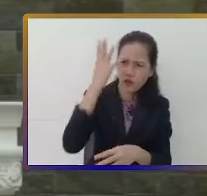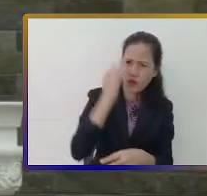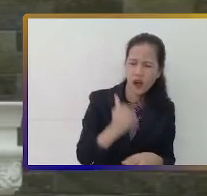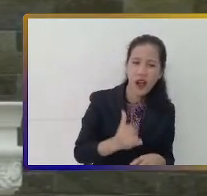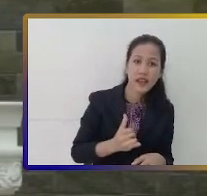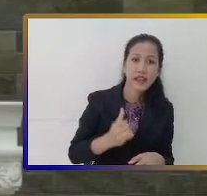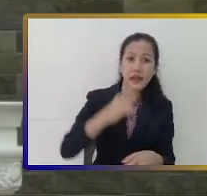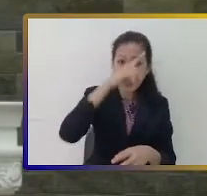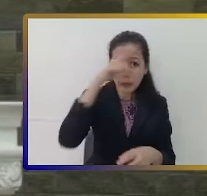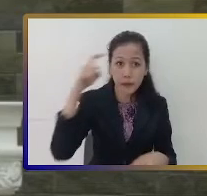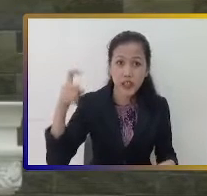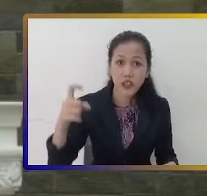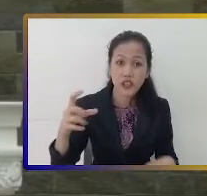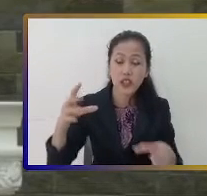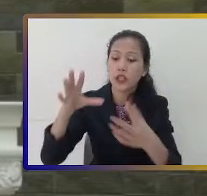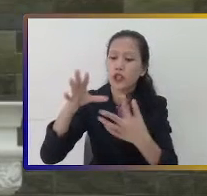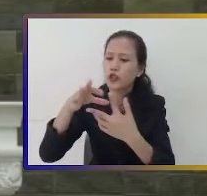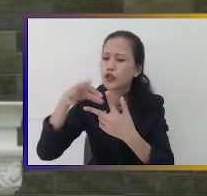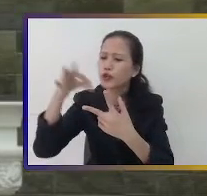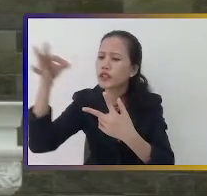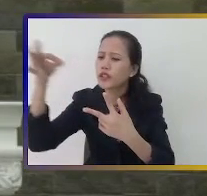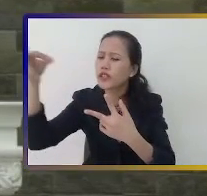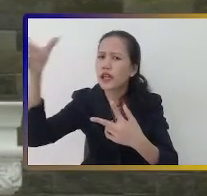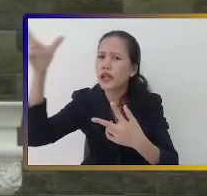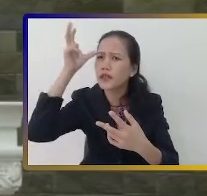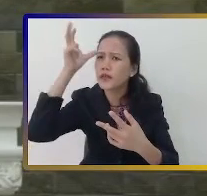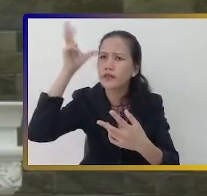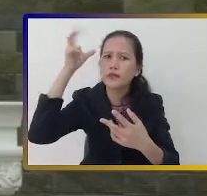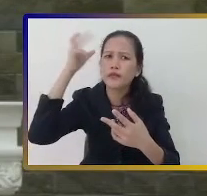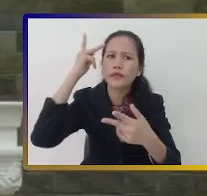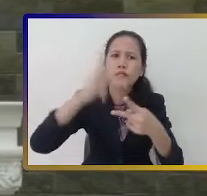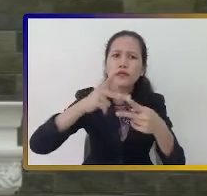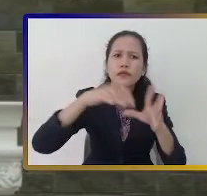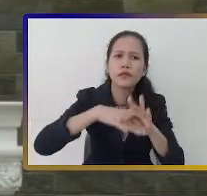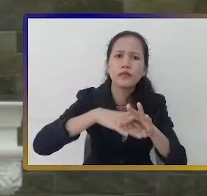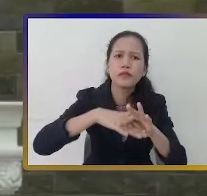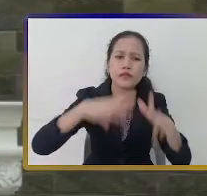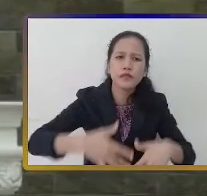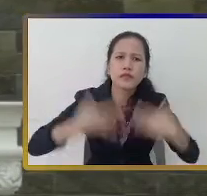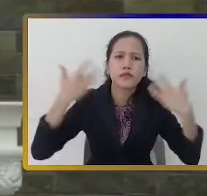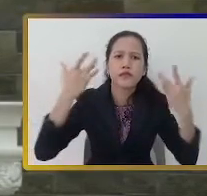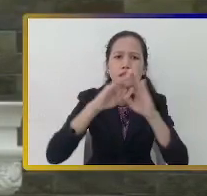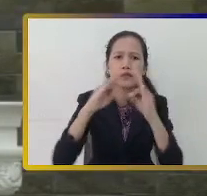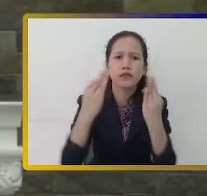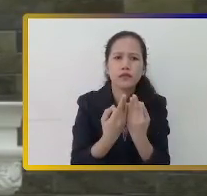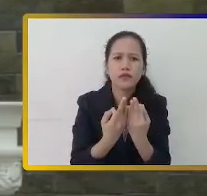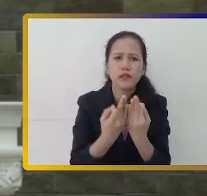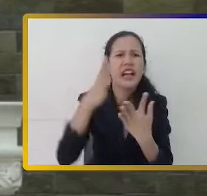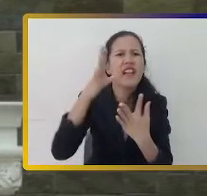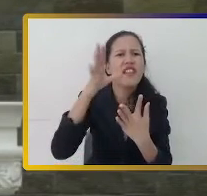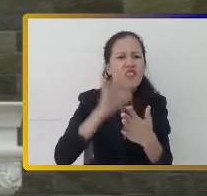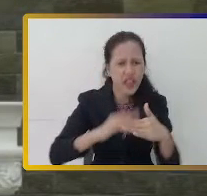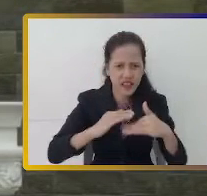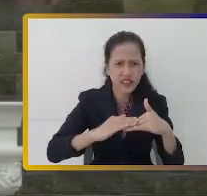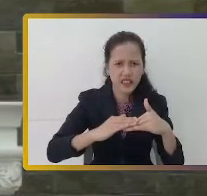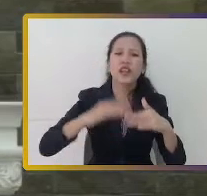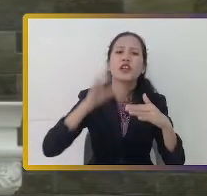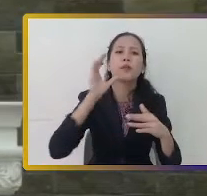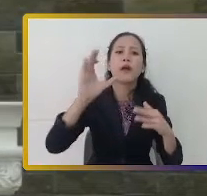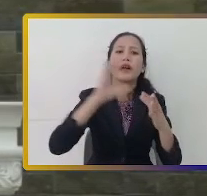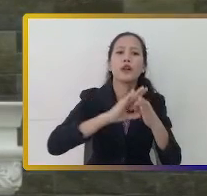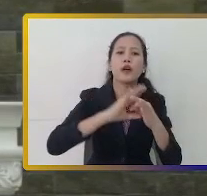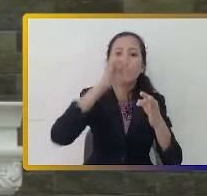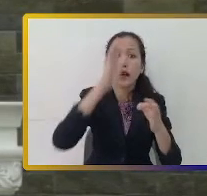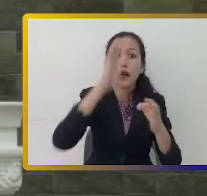ni Satanas kaysa yung ino-offer ng Panginoon sa buhay po nila. And that is the reason kung bakit marami tayong mga